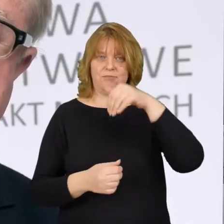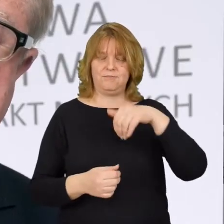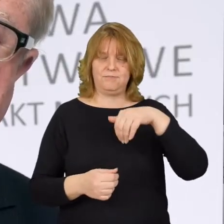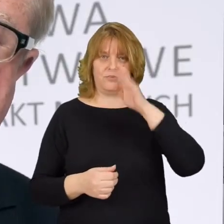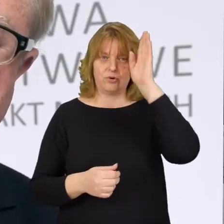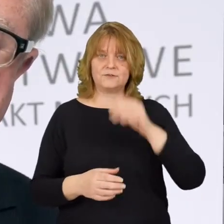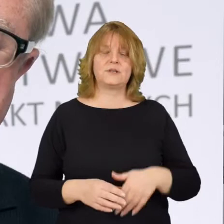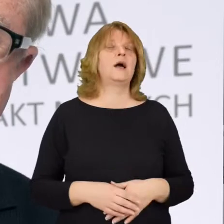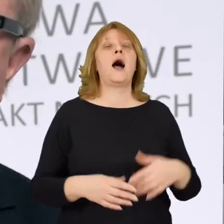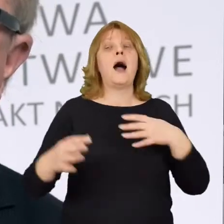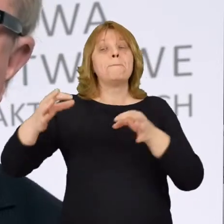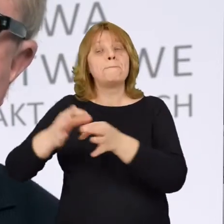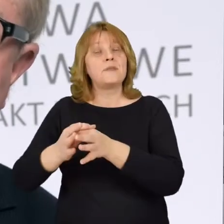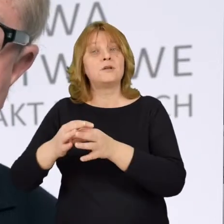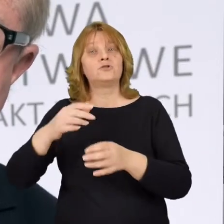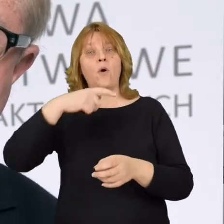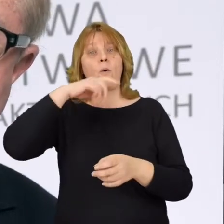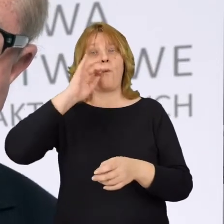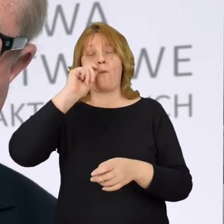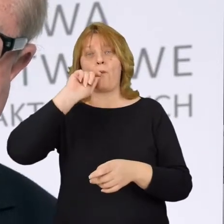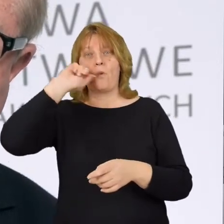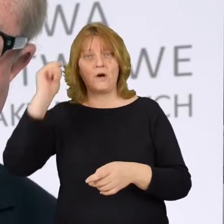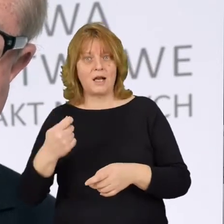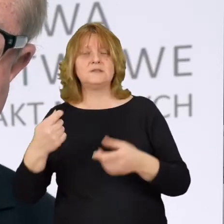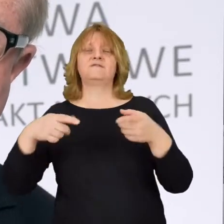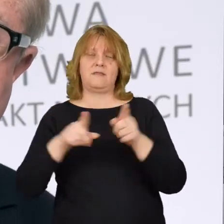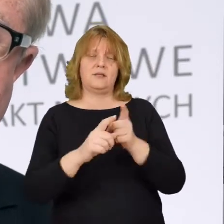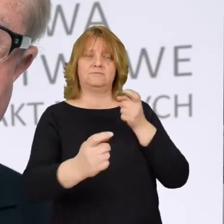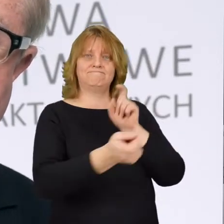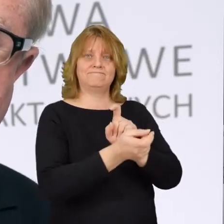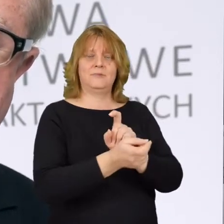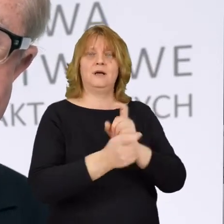Mniejszość ukraińska wystąpiła przeciwko państwowości polskiej.